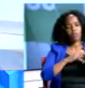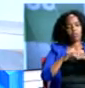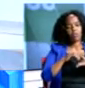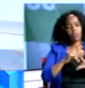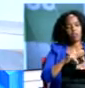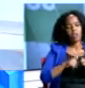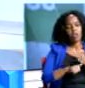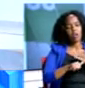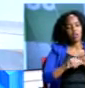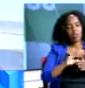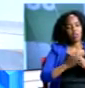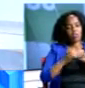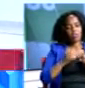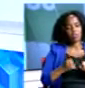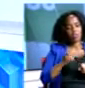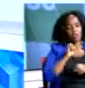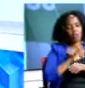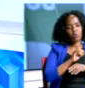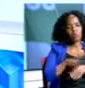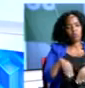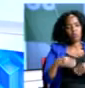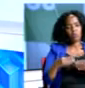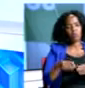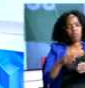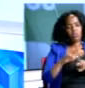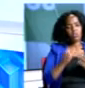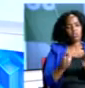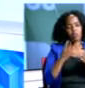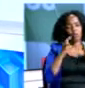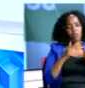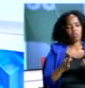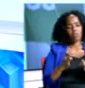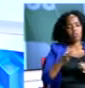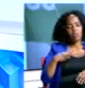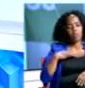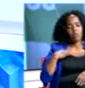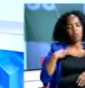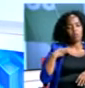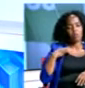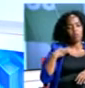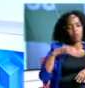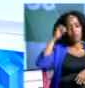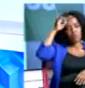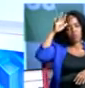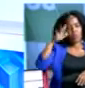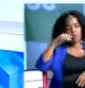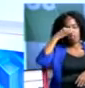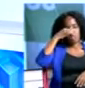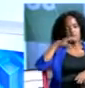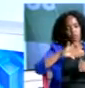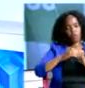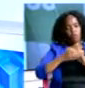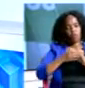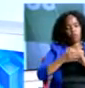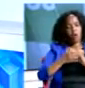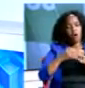danqaa ta'uu ni danda'a. Gorsi amma kennamaa jiru baay'ee murteessaadha. Namni akka dhuunfaatti nama qufa'uu yookaan nama hattiiffatu yeroo argu of